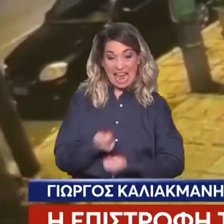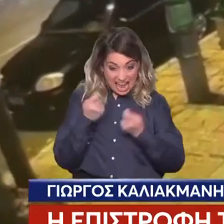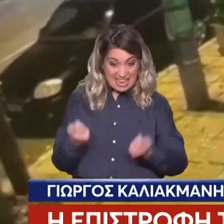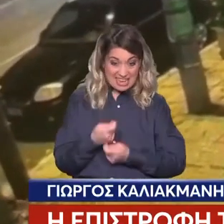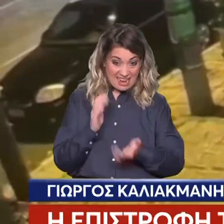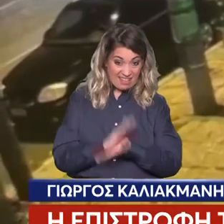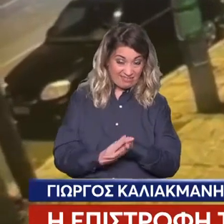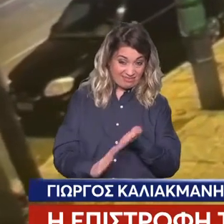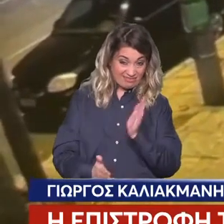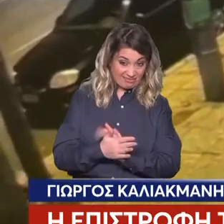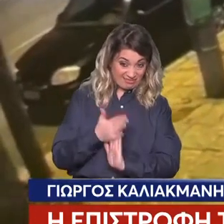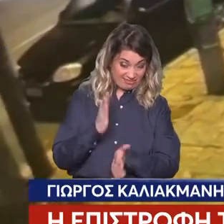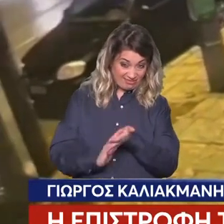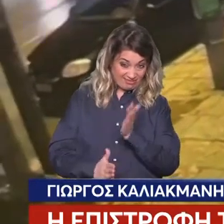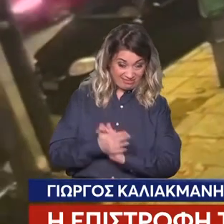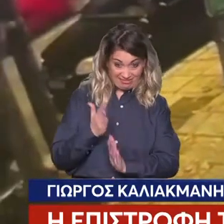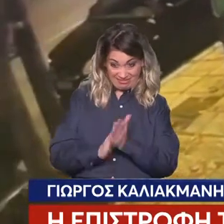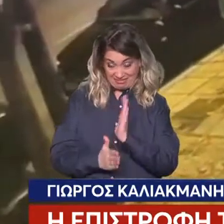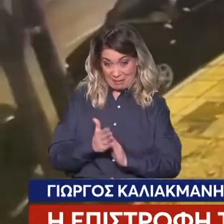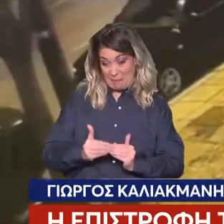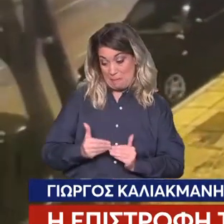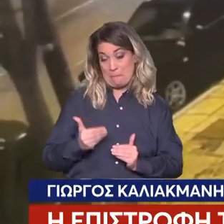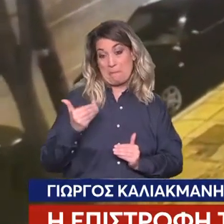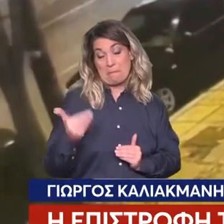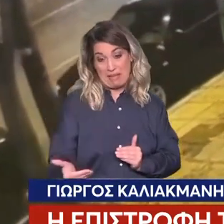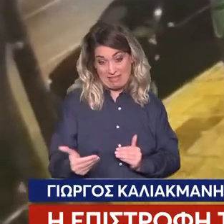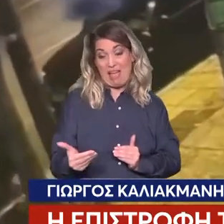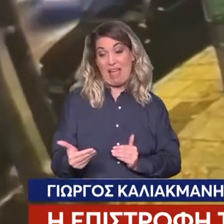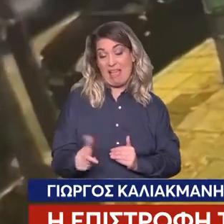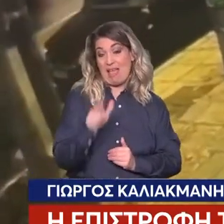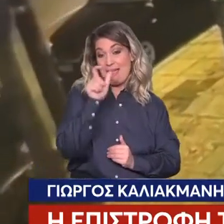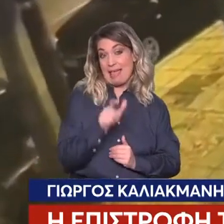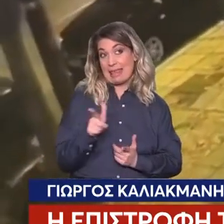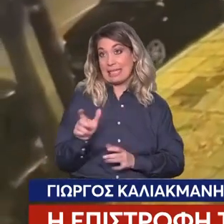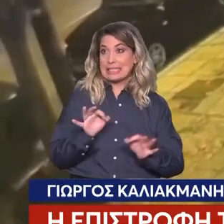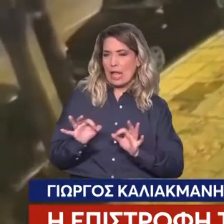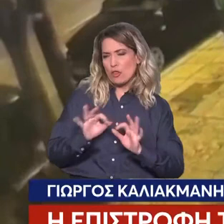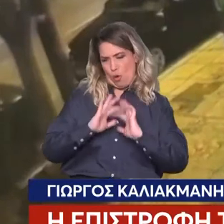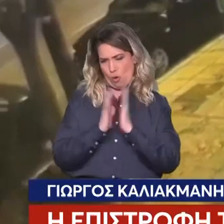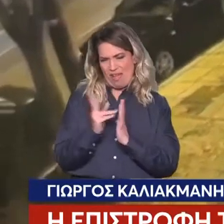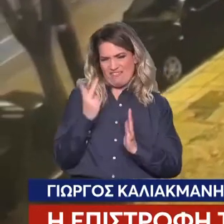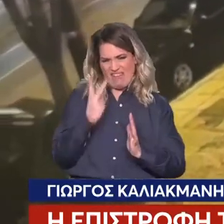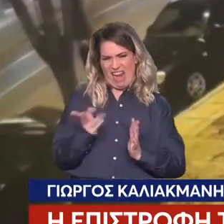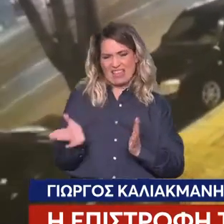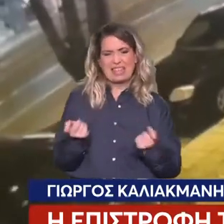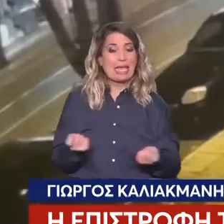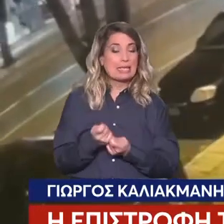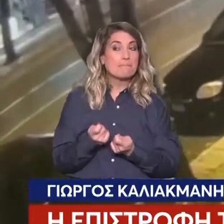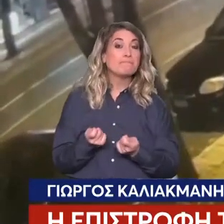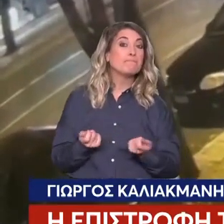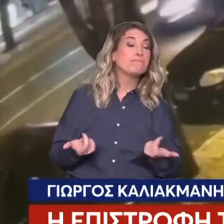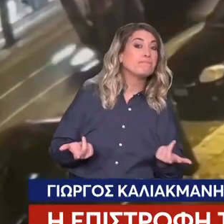σκηνικό, ακολούθησε το σκηνικό για το οποίο μίλησε και ο Βασίλης ο Λαμπρόπουλος. Δεν ξέρω αν